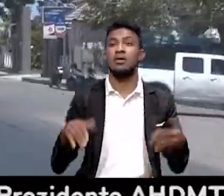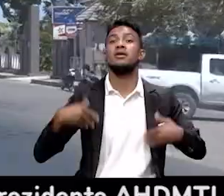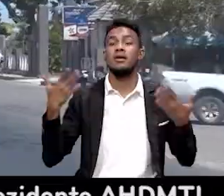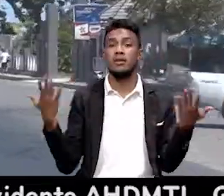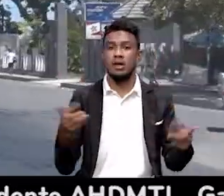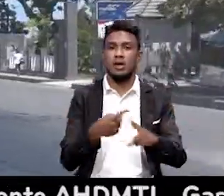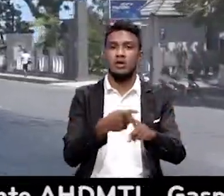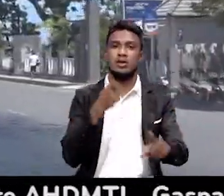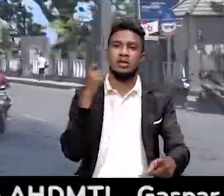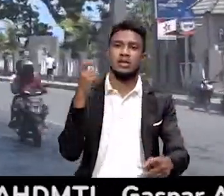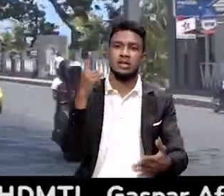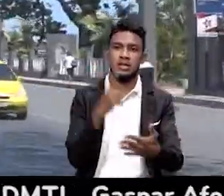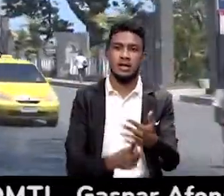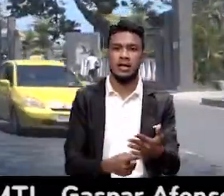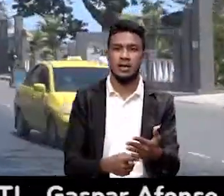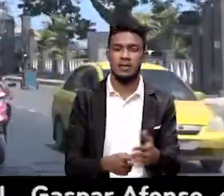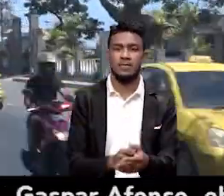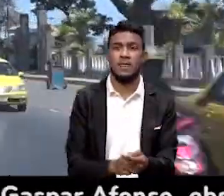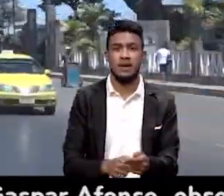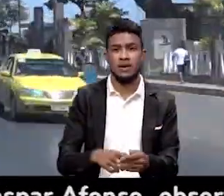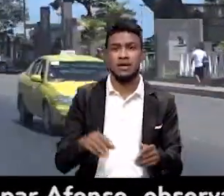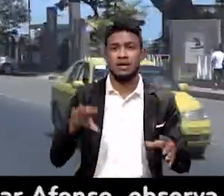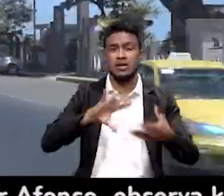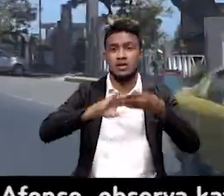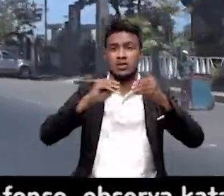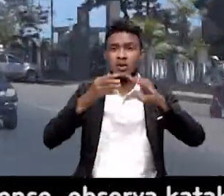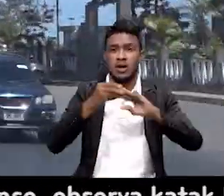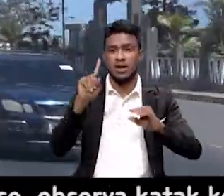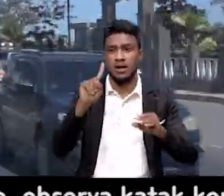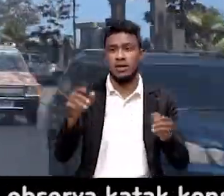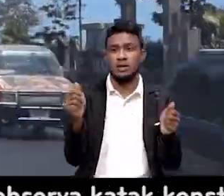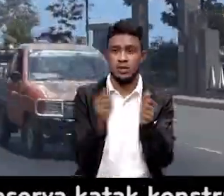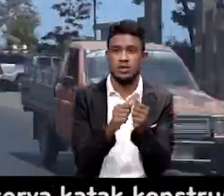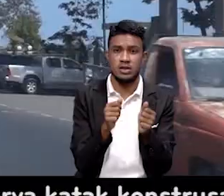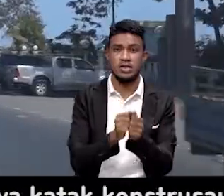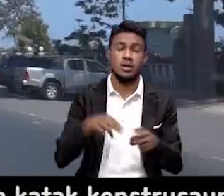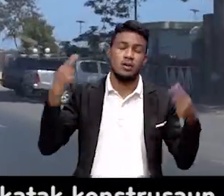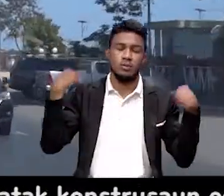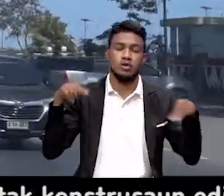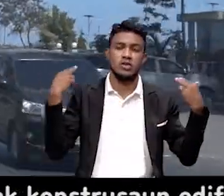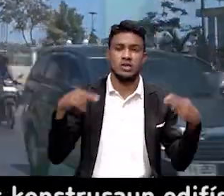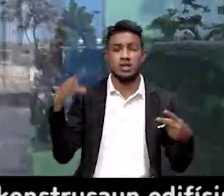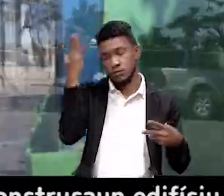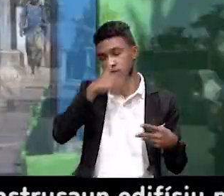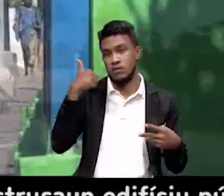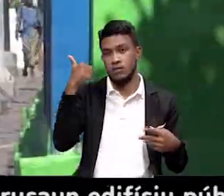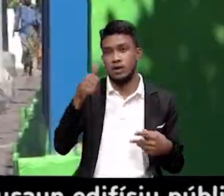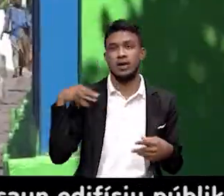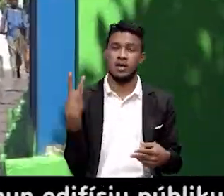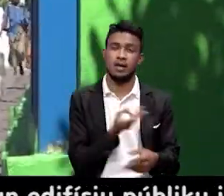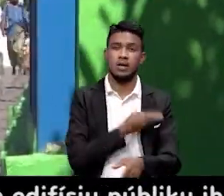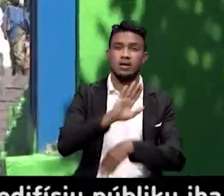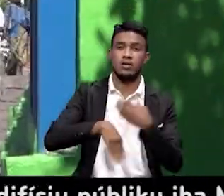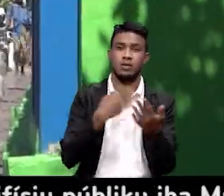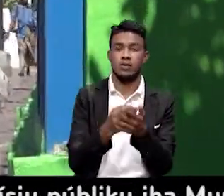husik saide aikna noik nebe rai metinde li husi musika furak ka itahu tu